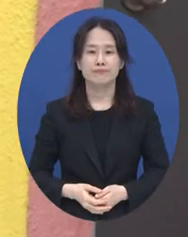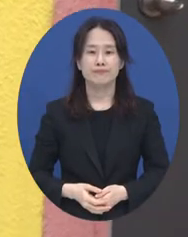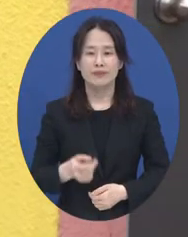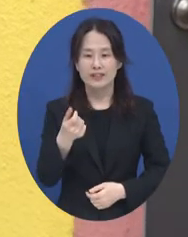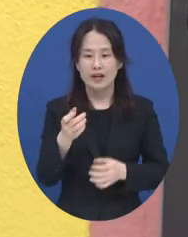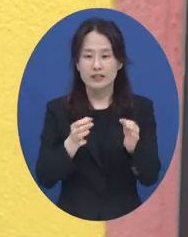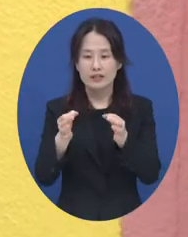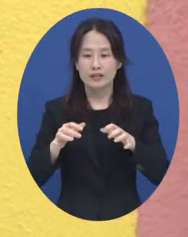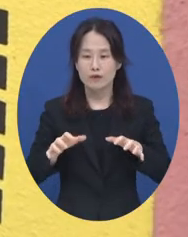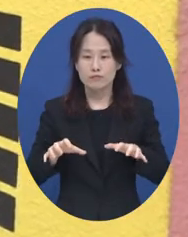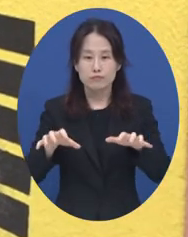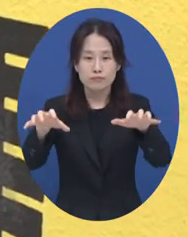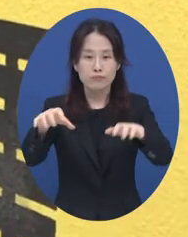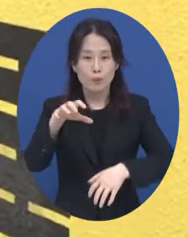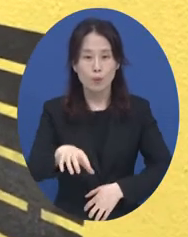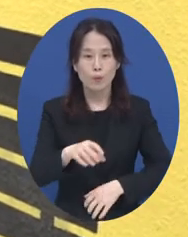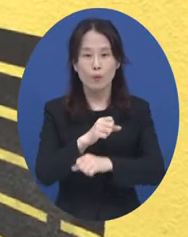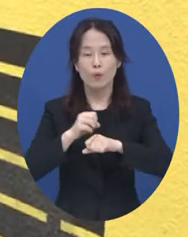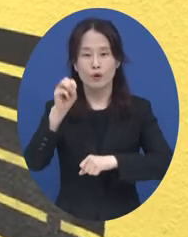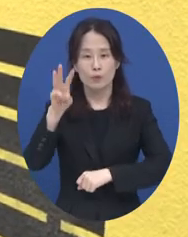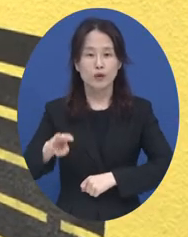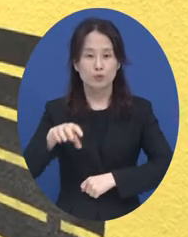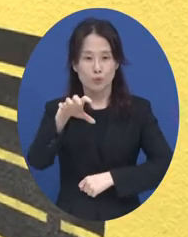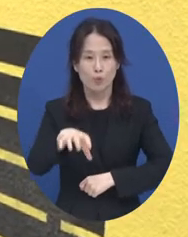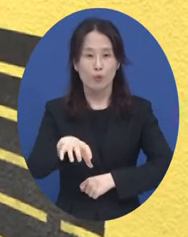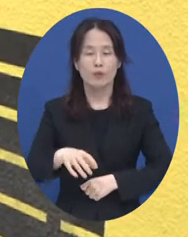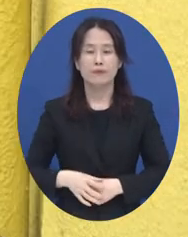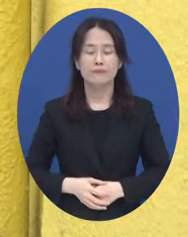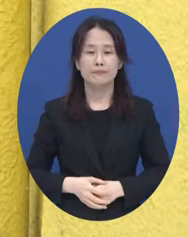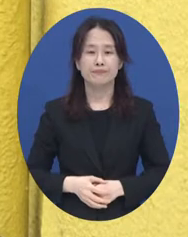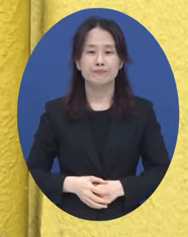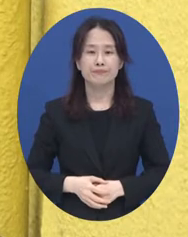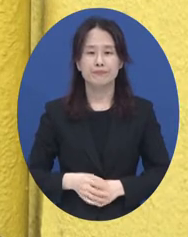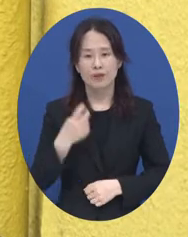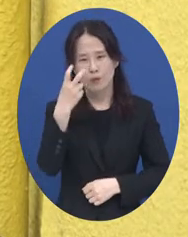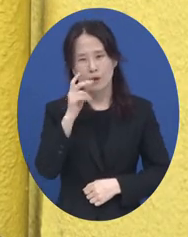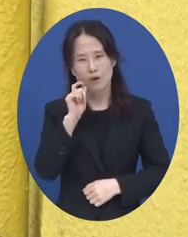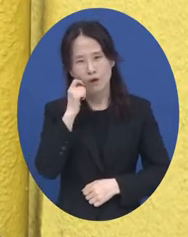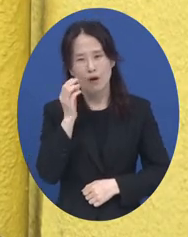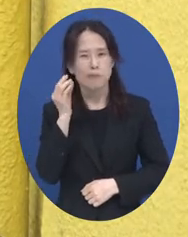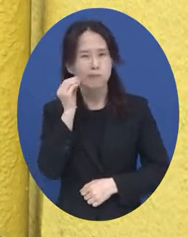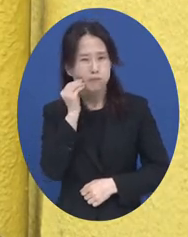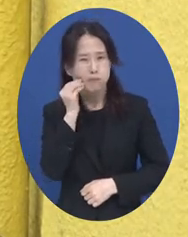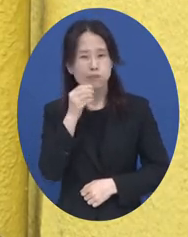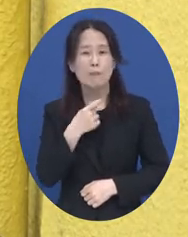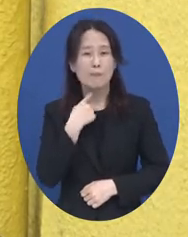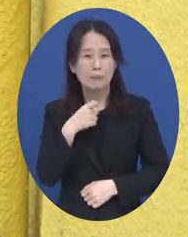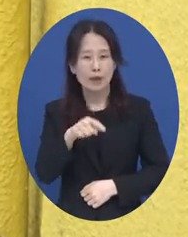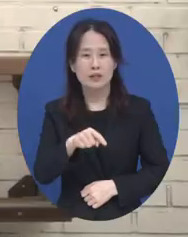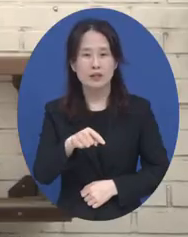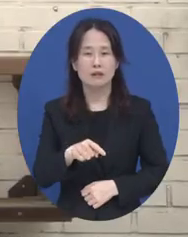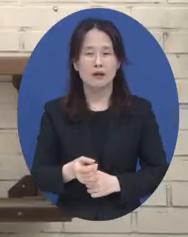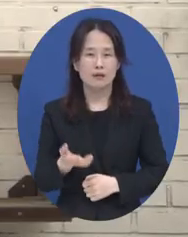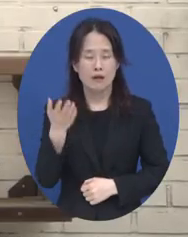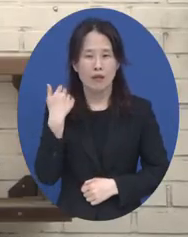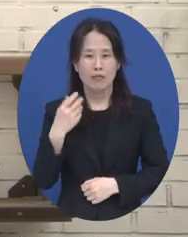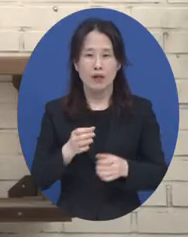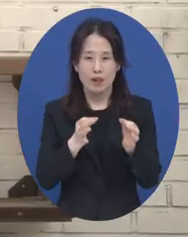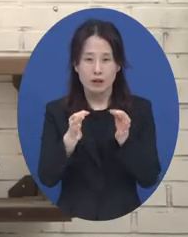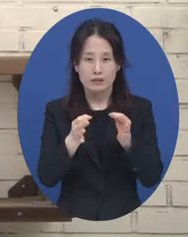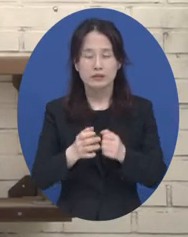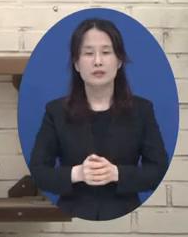작은 가게들이 줄지어 있는 광주 c 1 골목상권 관리가 어려워 방치돼 있던 잿빛 골목이 였지만